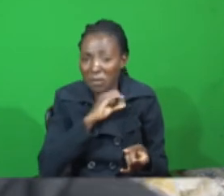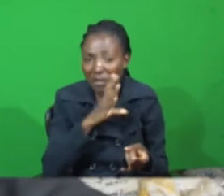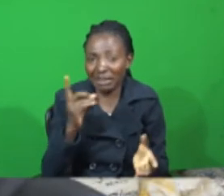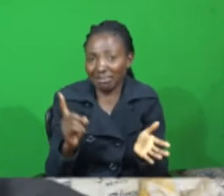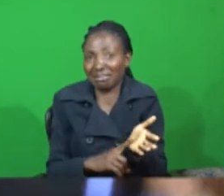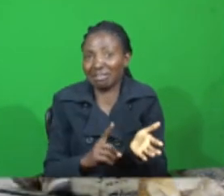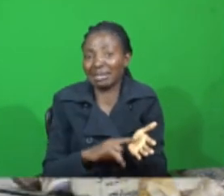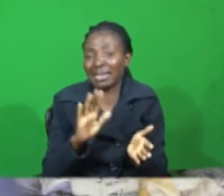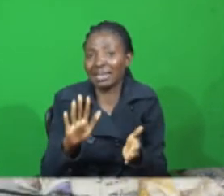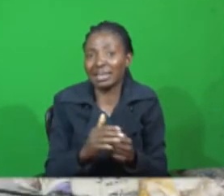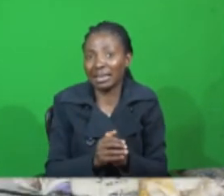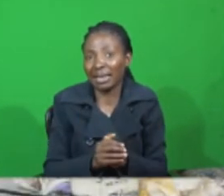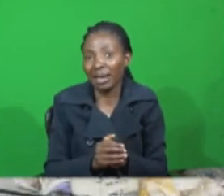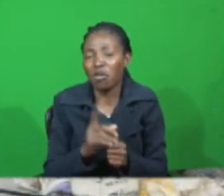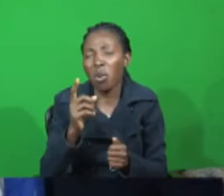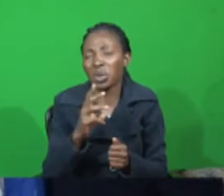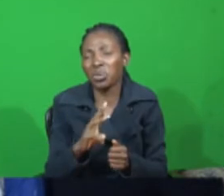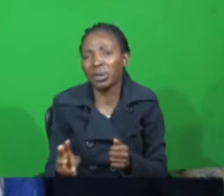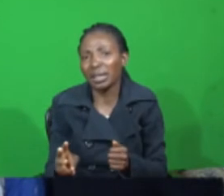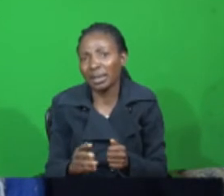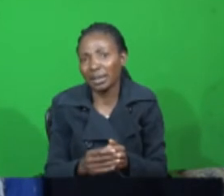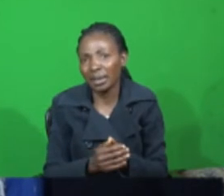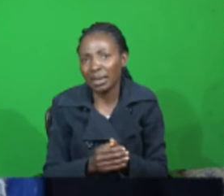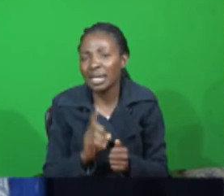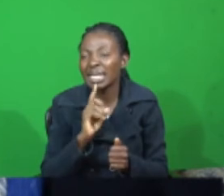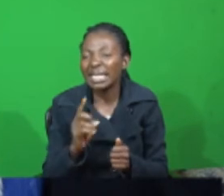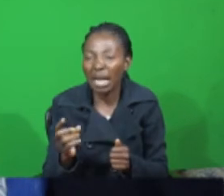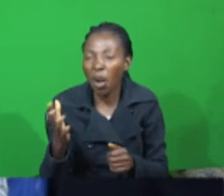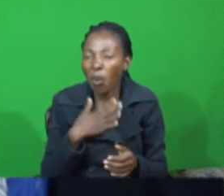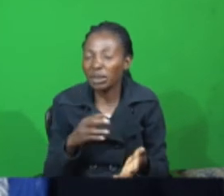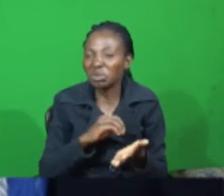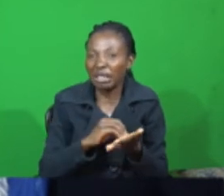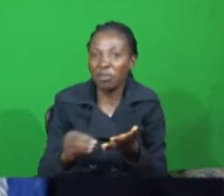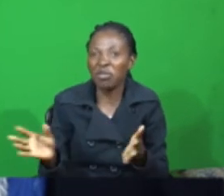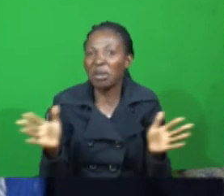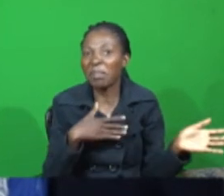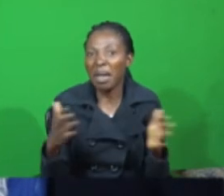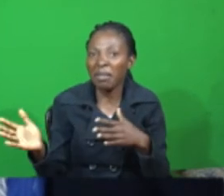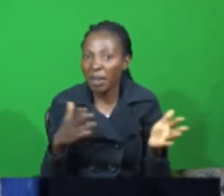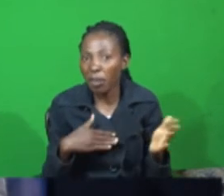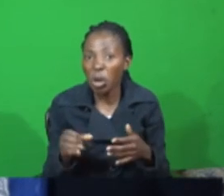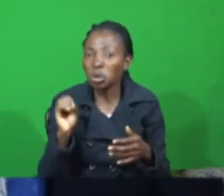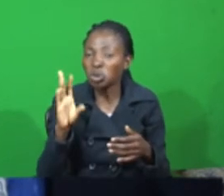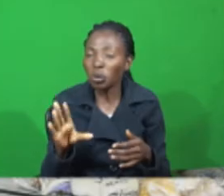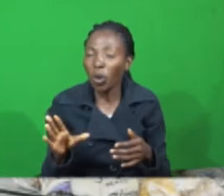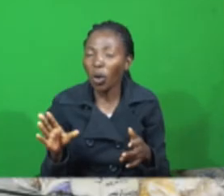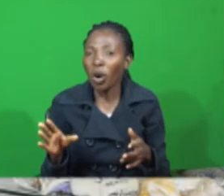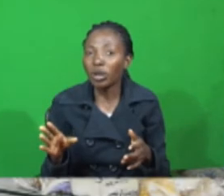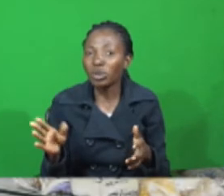anototorwa nemuprofita oitwa mukadzi nemuprofita saka kukushandira anenge anzi kushandira ndokushandira